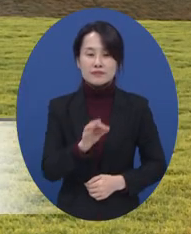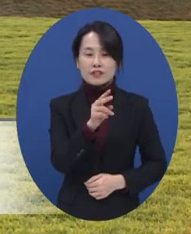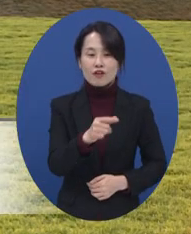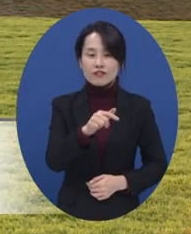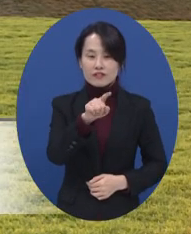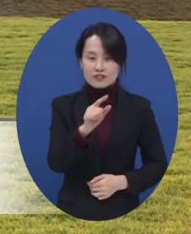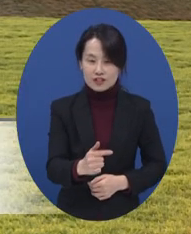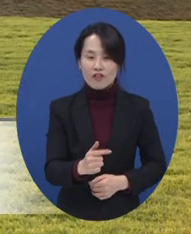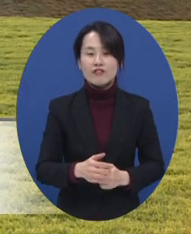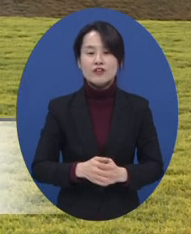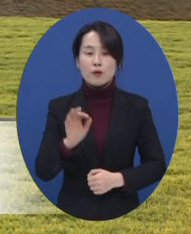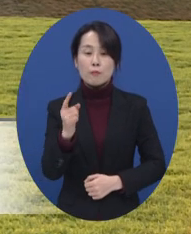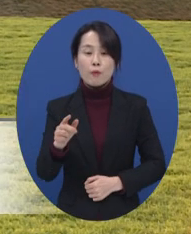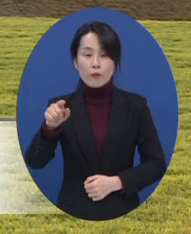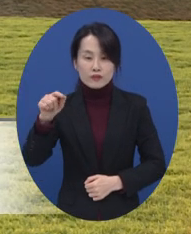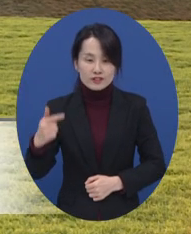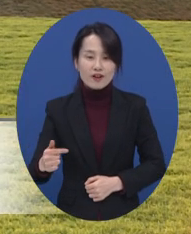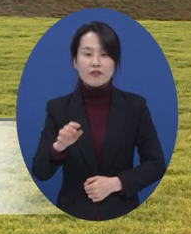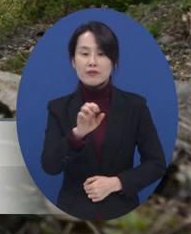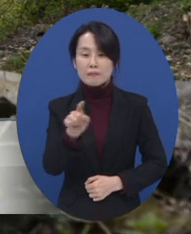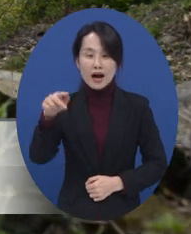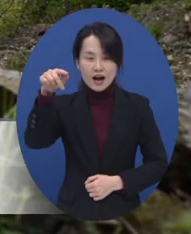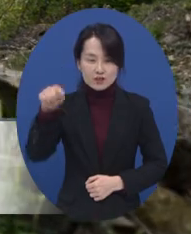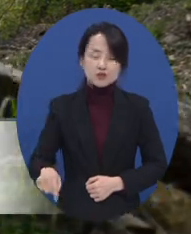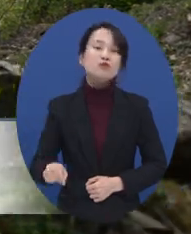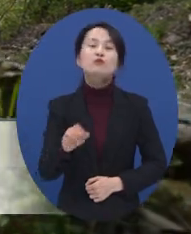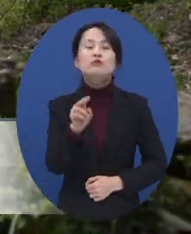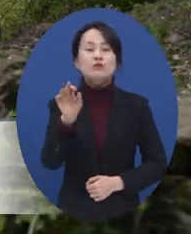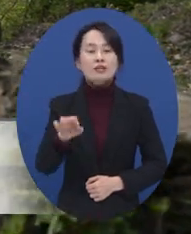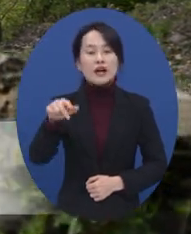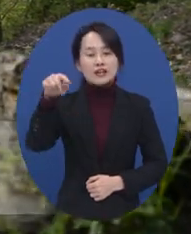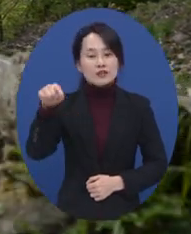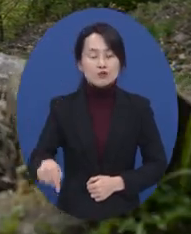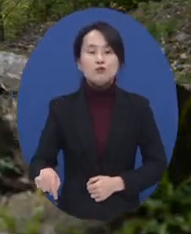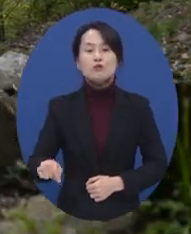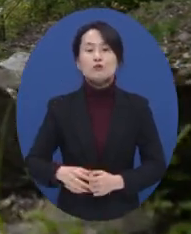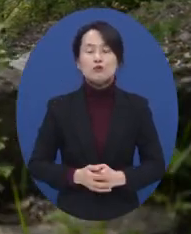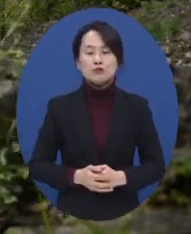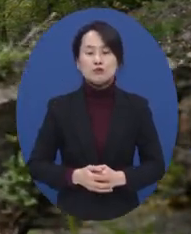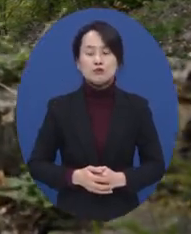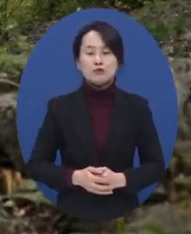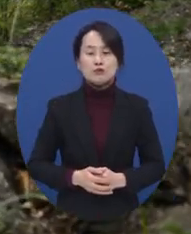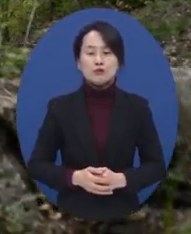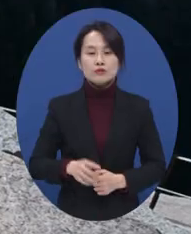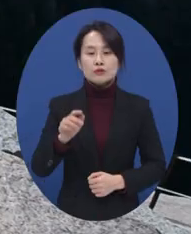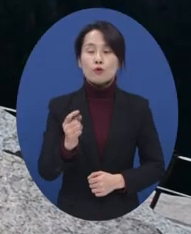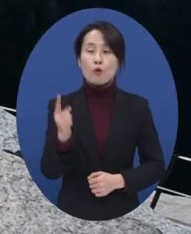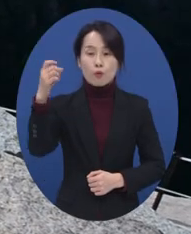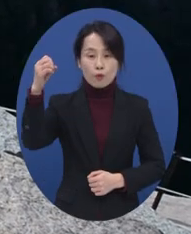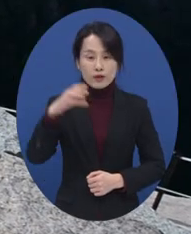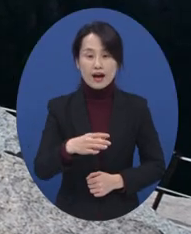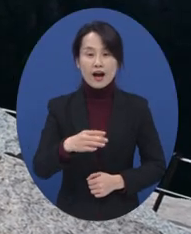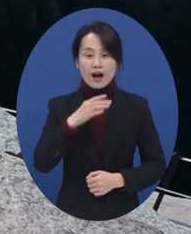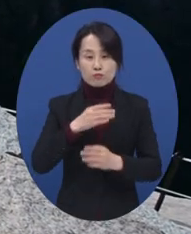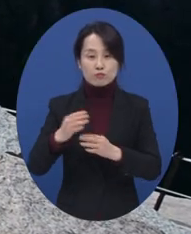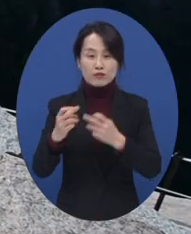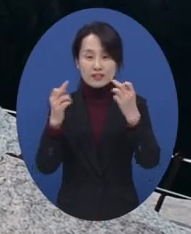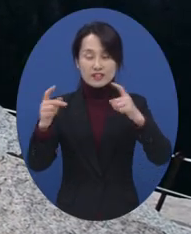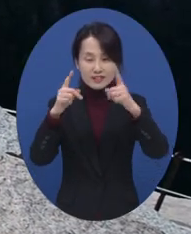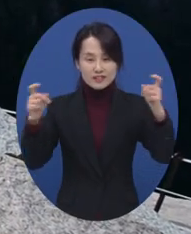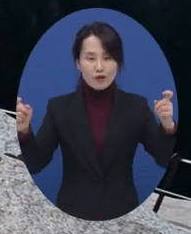연천 호로 그루 포차 원반 얼 산성 회도 파주 월롱 산성 양주 대모산 성 고향 북한산성을